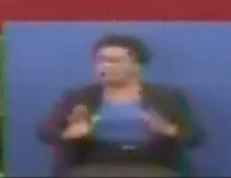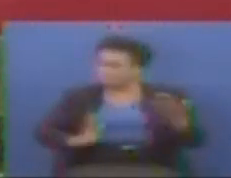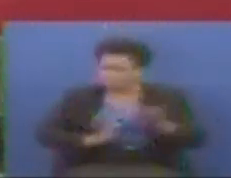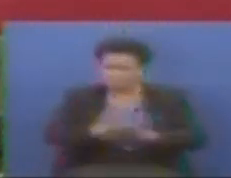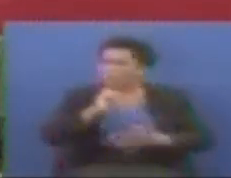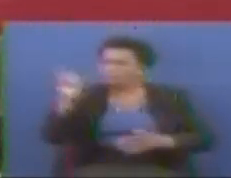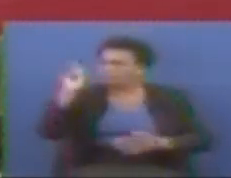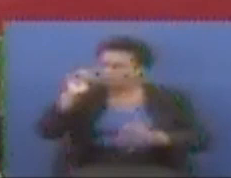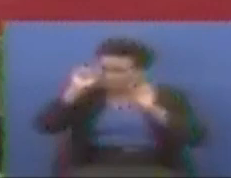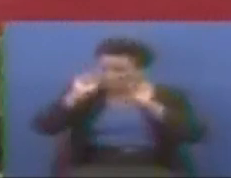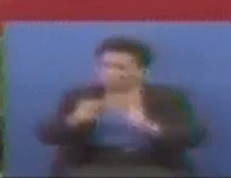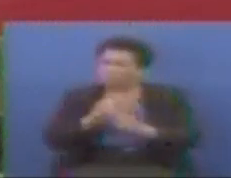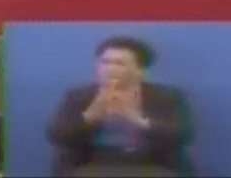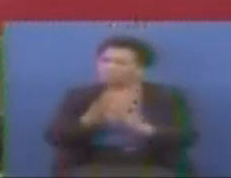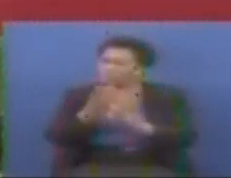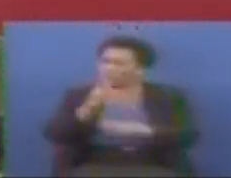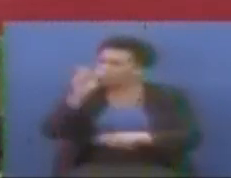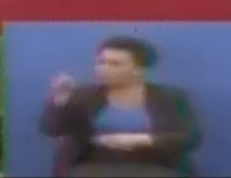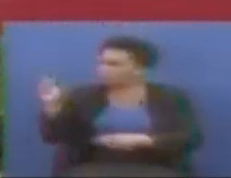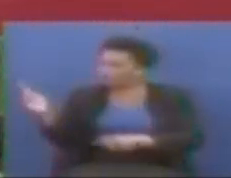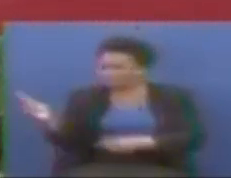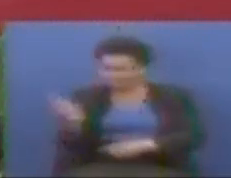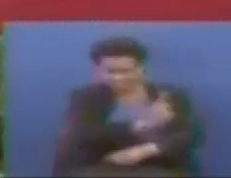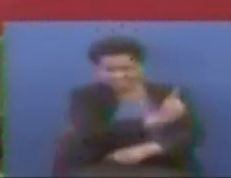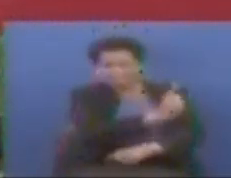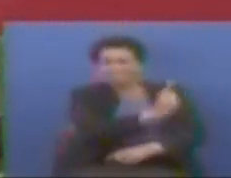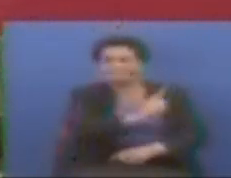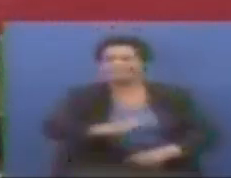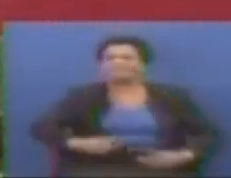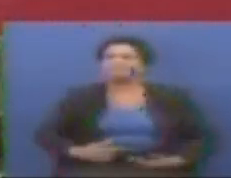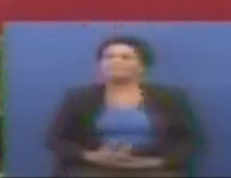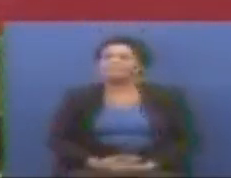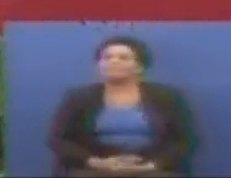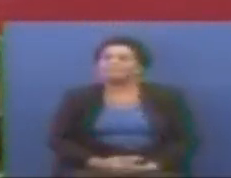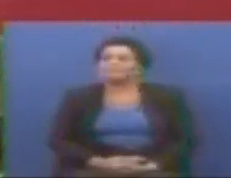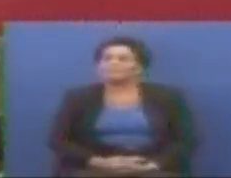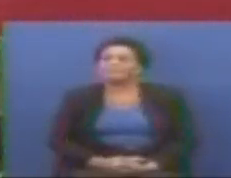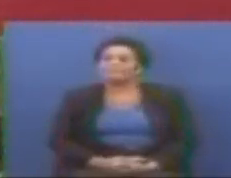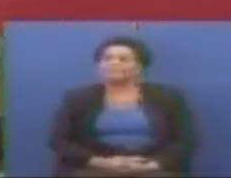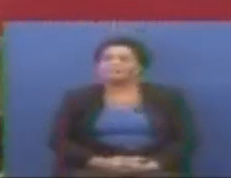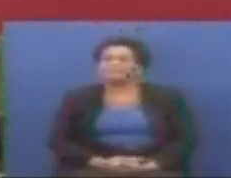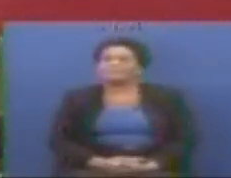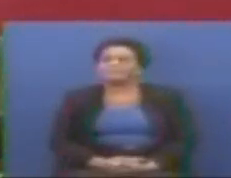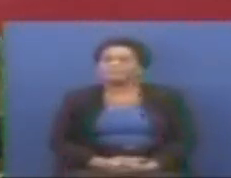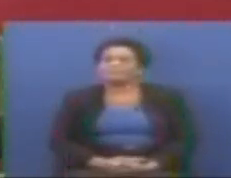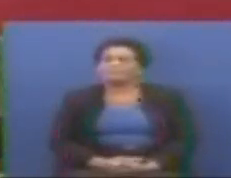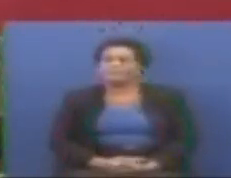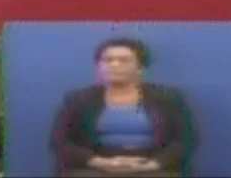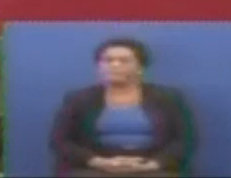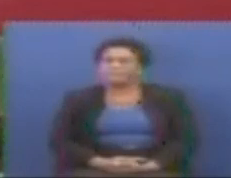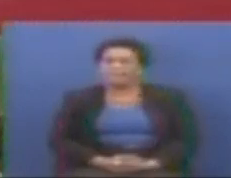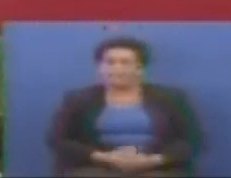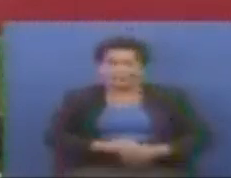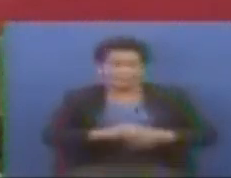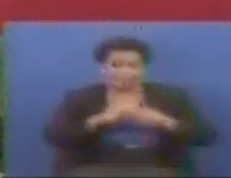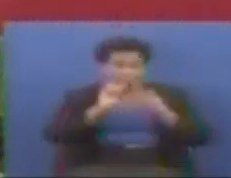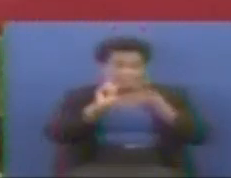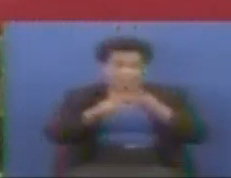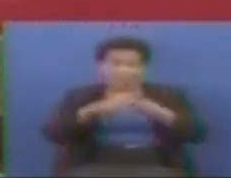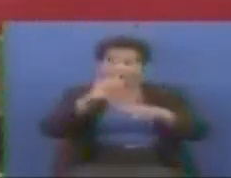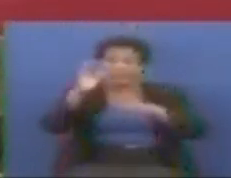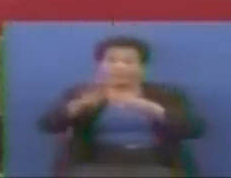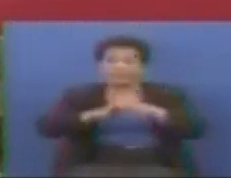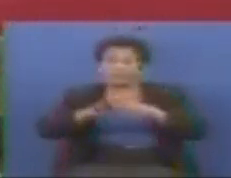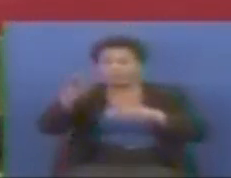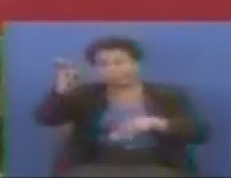inayofuata. Swali la pili, kumekuwa na tabia mbaya sana ya askari wetu wa usalama barabarani kwa vijana wetu wa bodaboda,